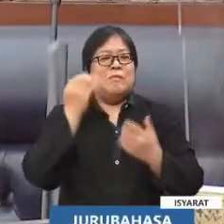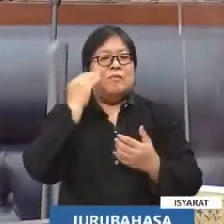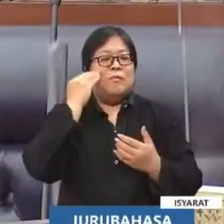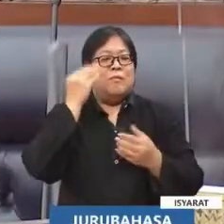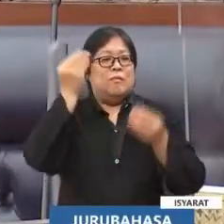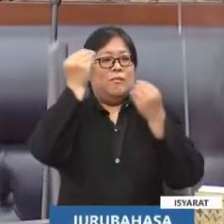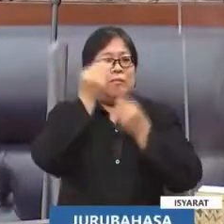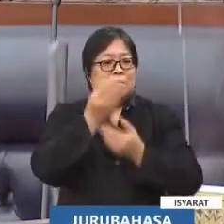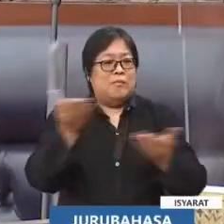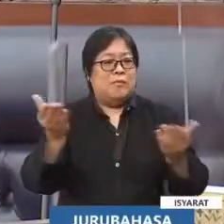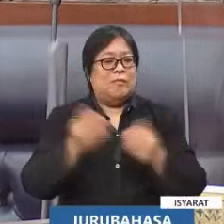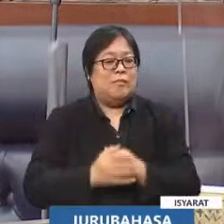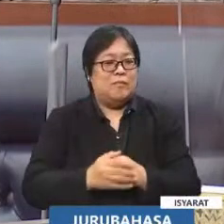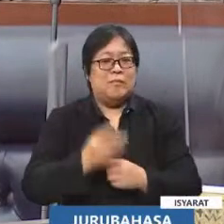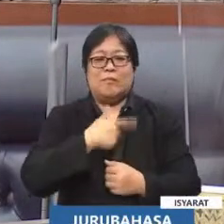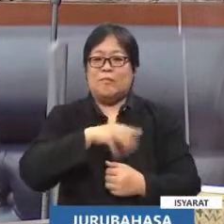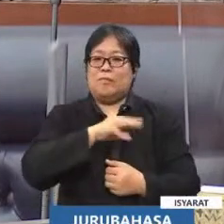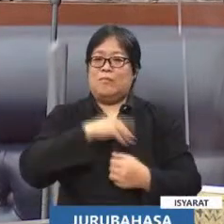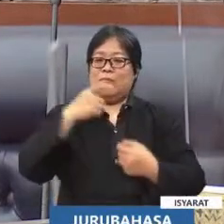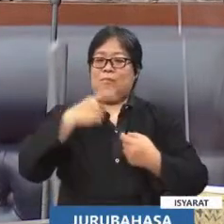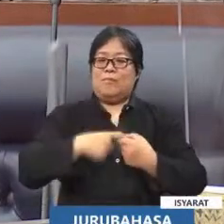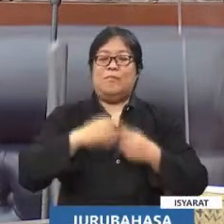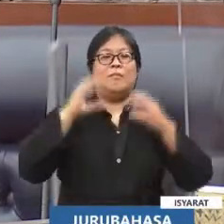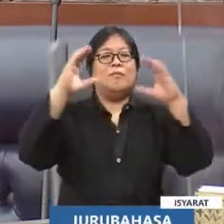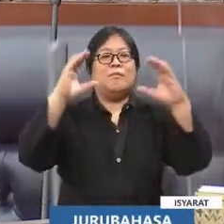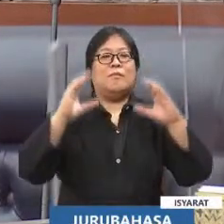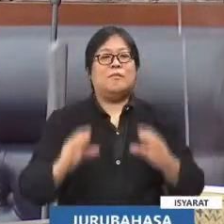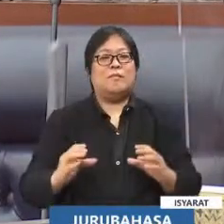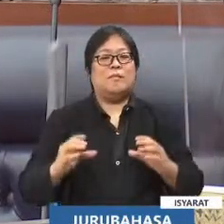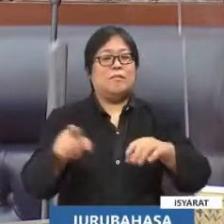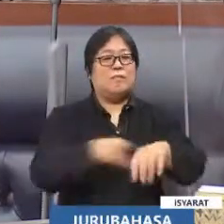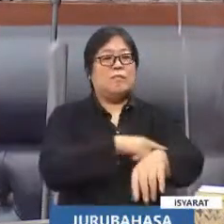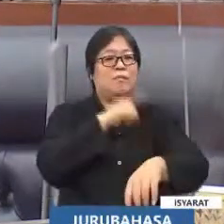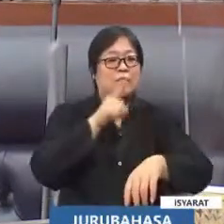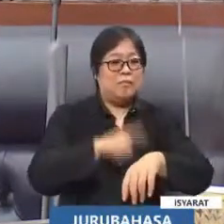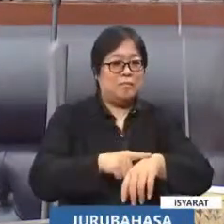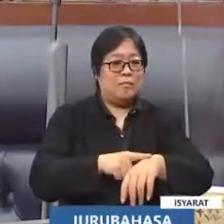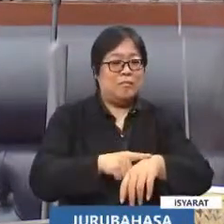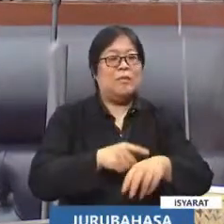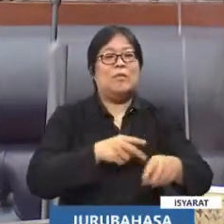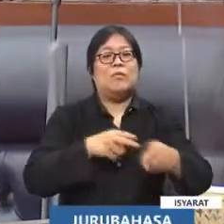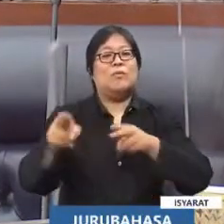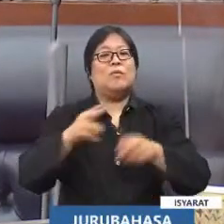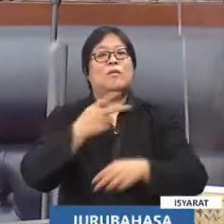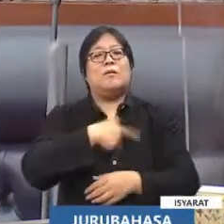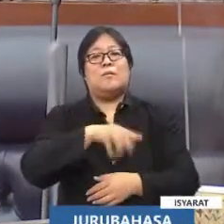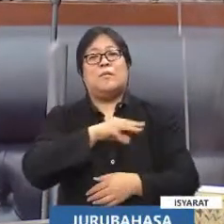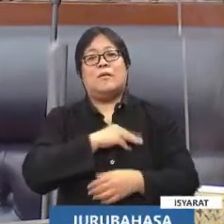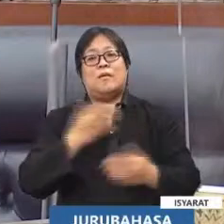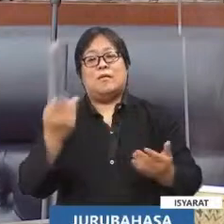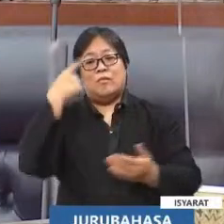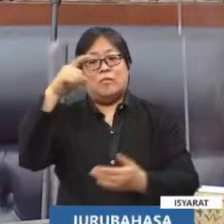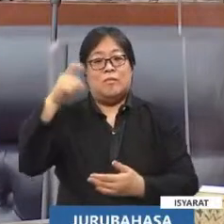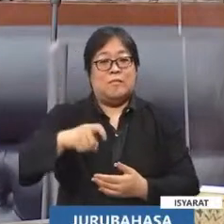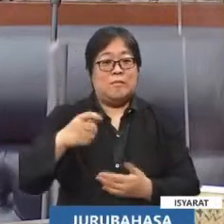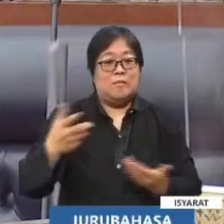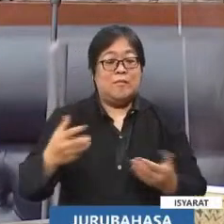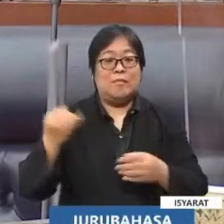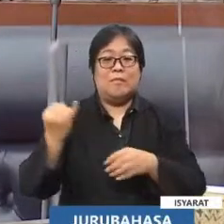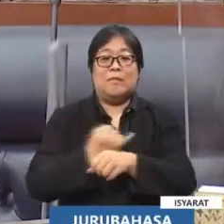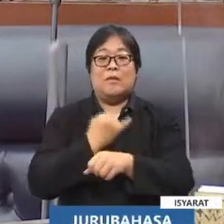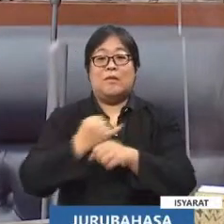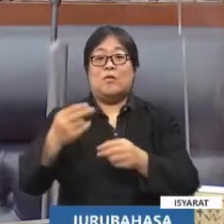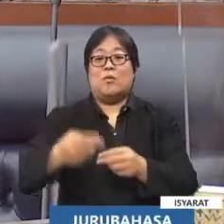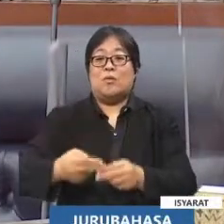maklumat daripada kementerian berhubung dengan langkah-langkah jangka panjang dalam usaha kementerian bagi memastikan